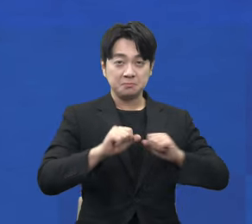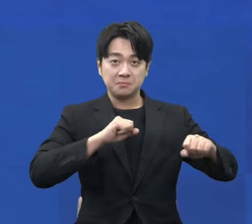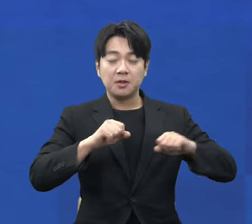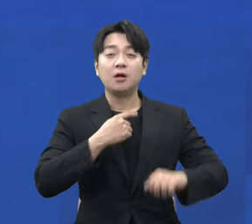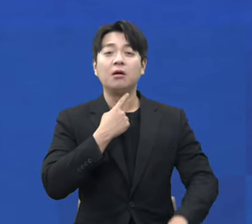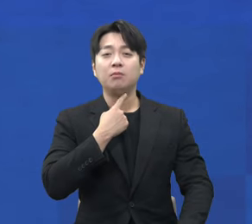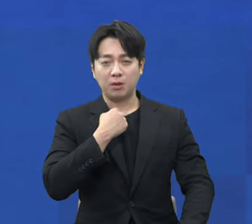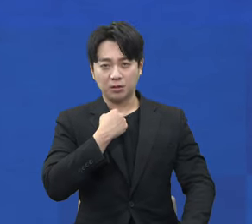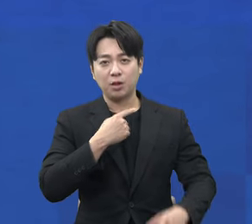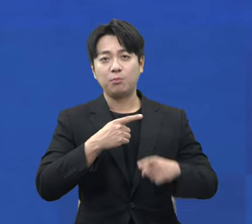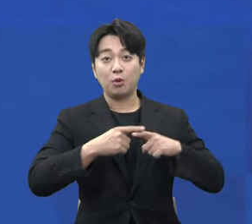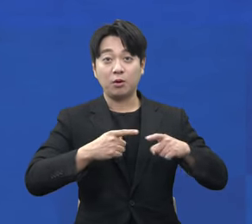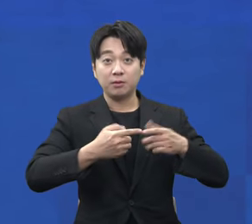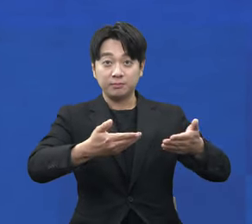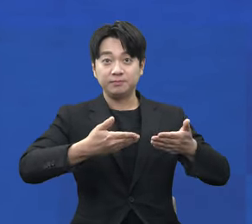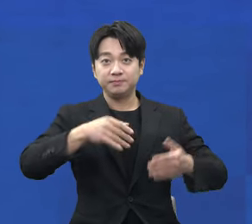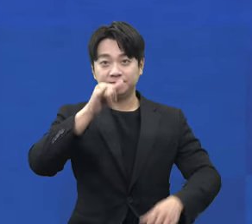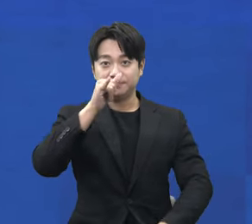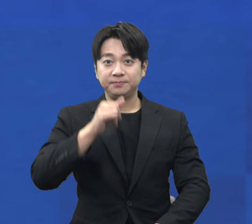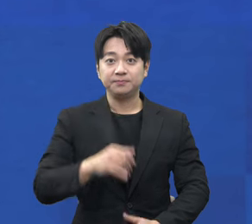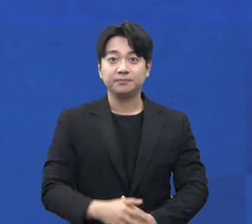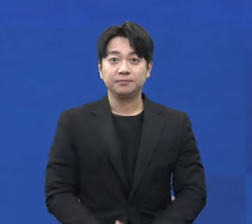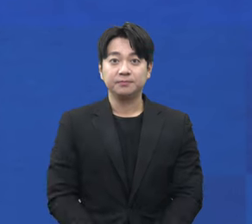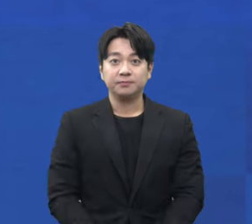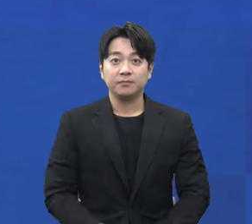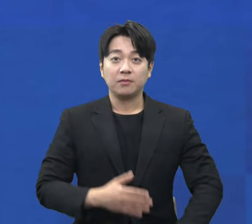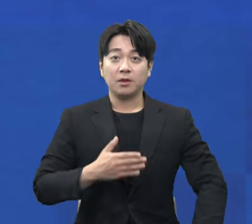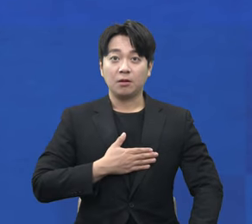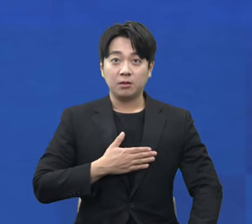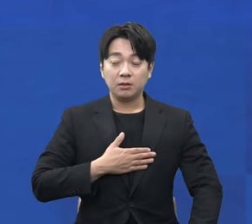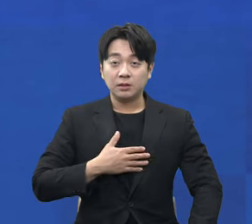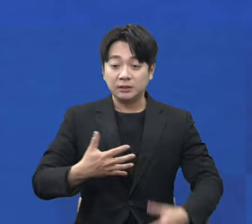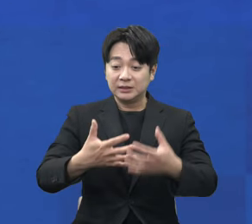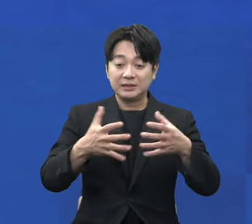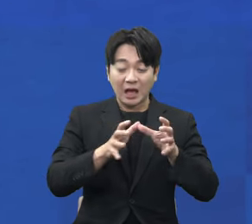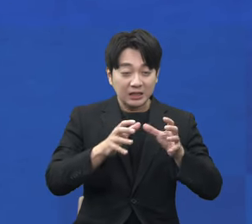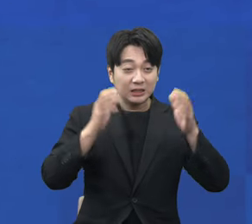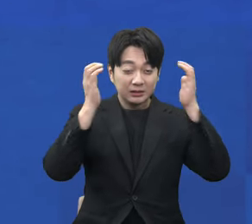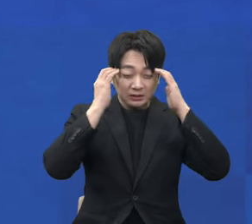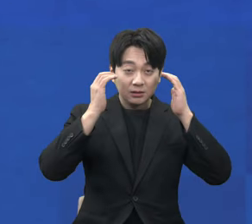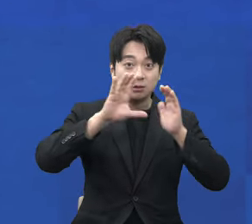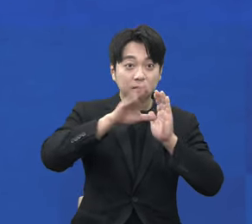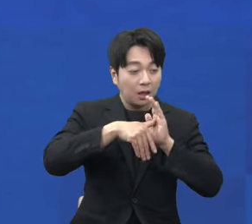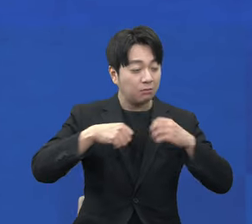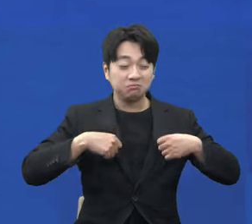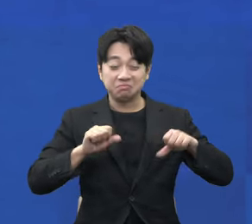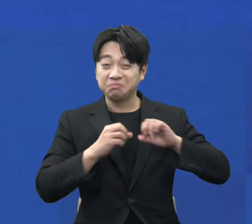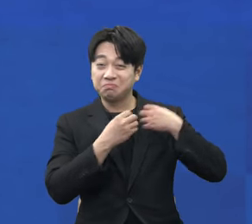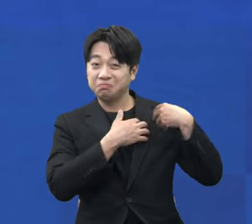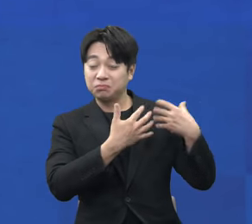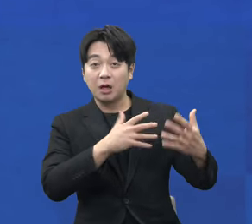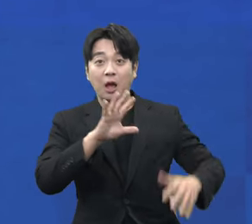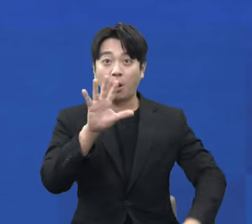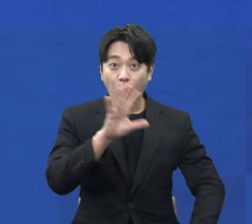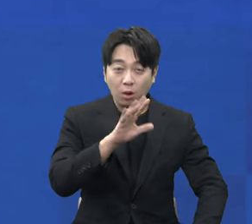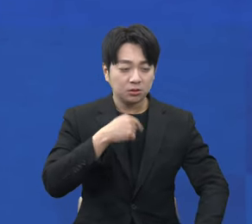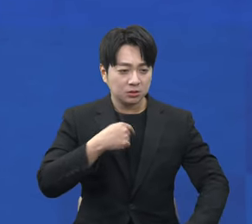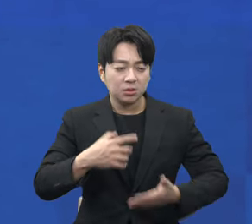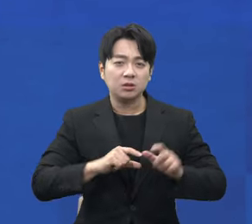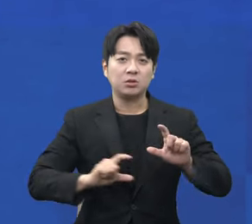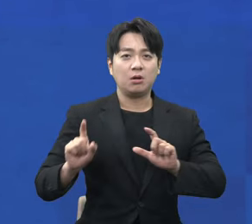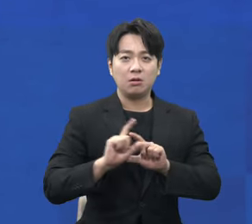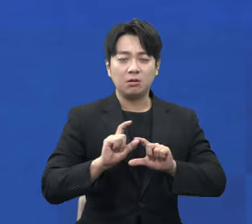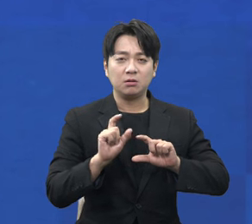당원들의 평가였습니다. 저 노성철, 당이 어려울 때 좌절하지 않습니다. 무한 책임, 무한 헌신의